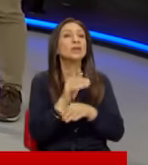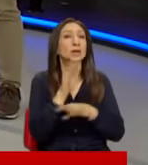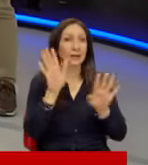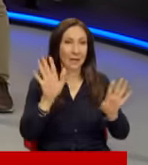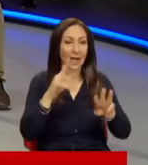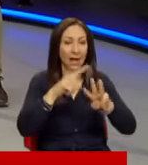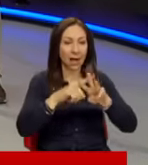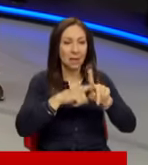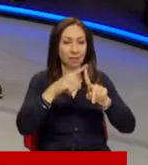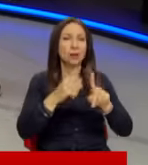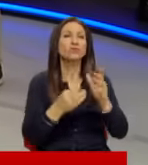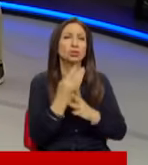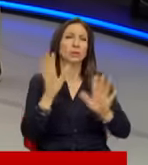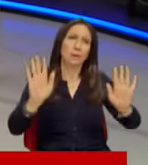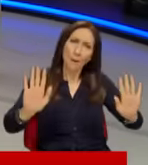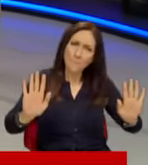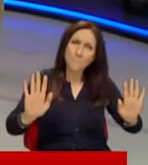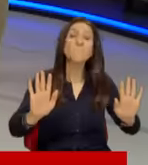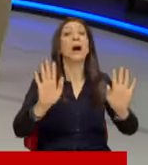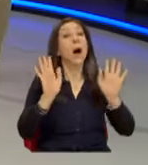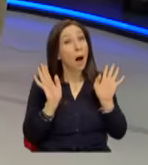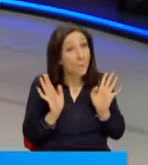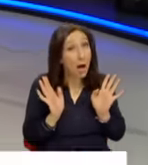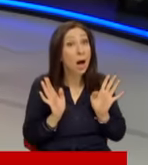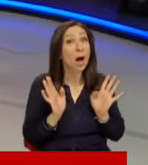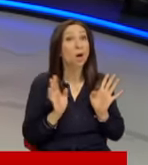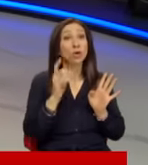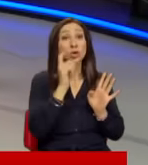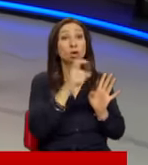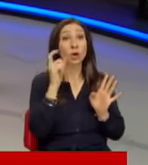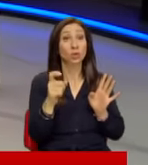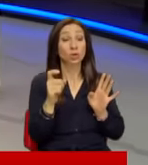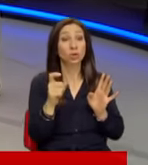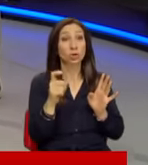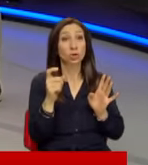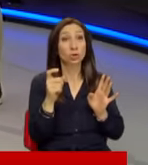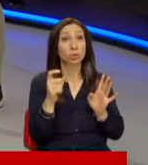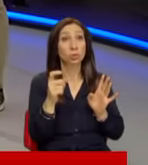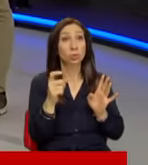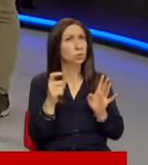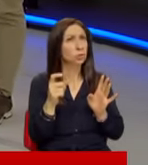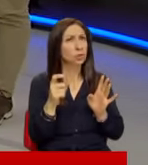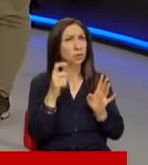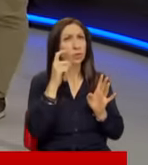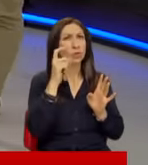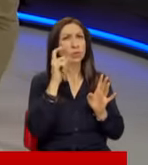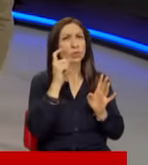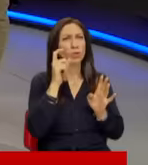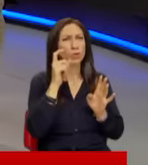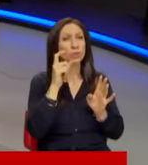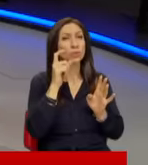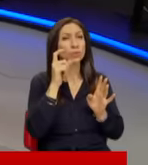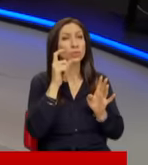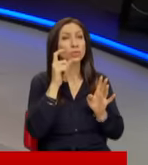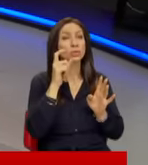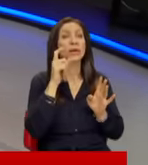şimdi, EYT'yi tamam çıkardınız. Ama yani 99'da kaç 9 Mart mıydı? Yani bir